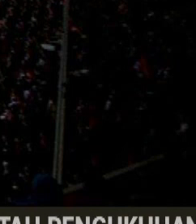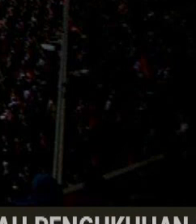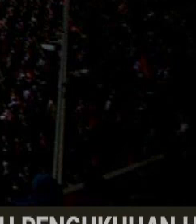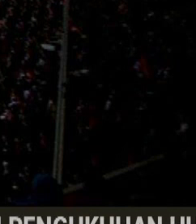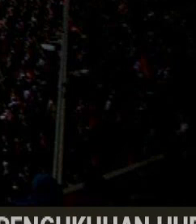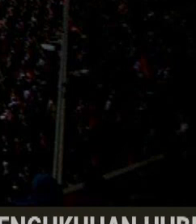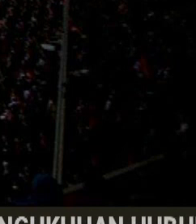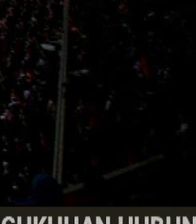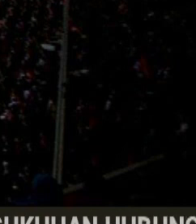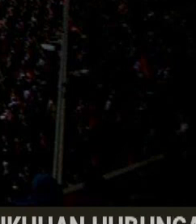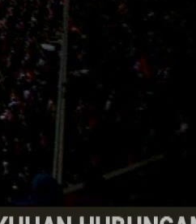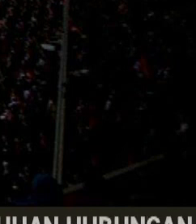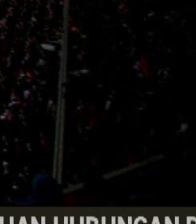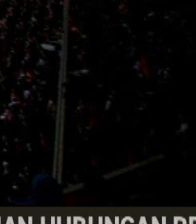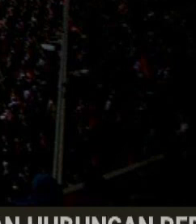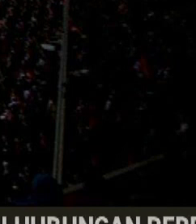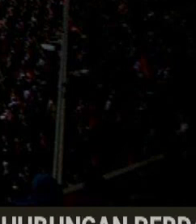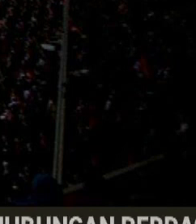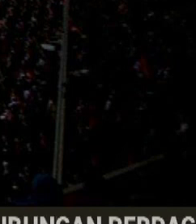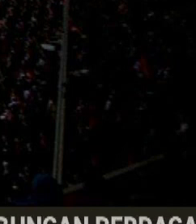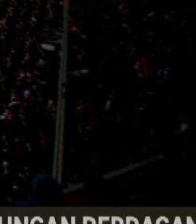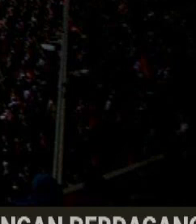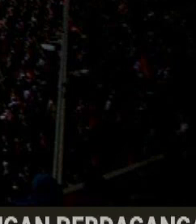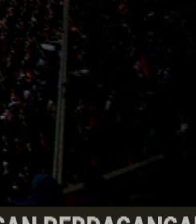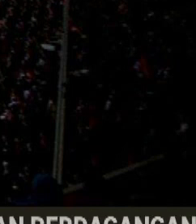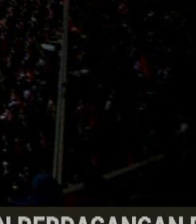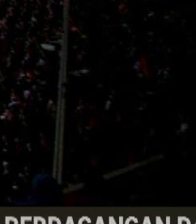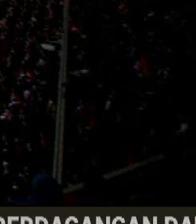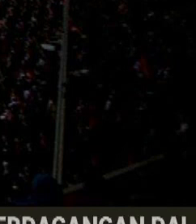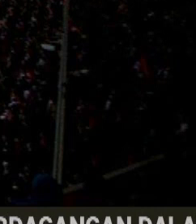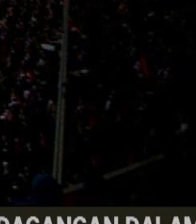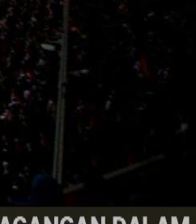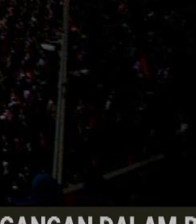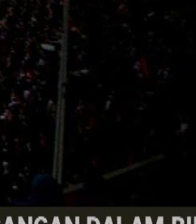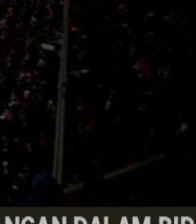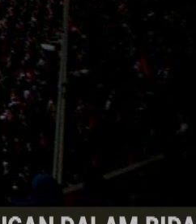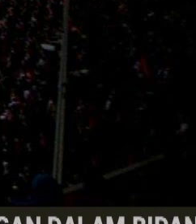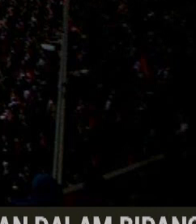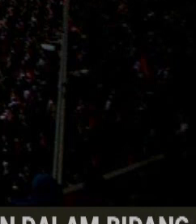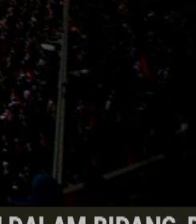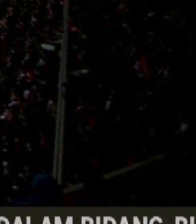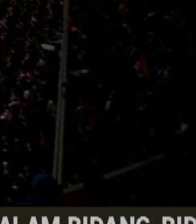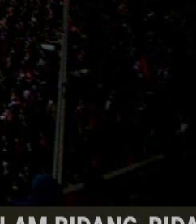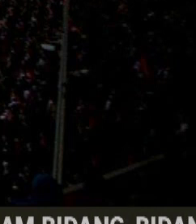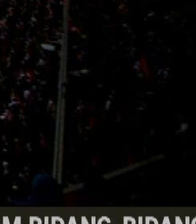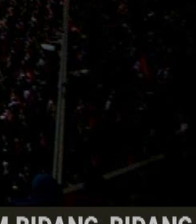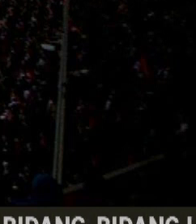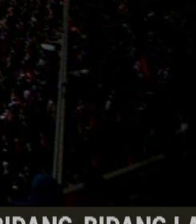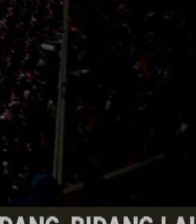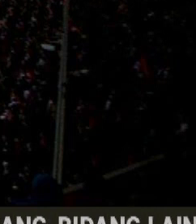Perlawanan pusingan pertama itu dijadual berlangsung pukul 8 malam di Stadium Gelora Bung Karno, Jakarta.